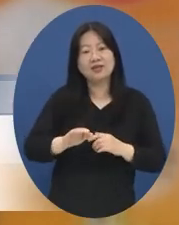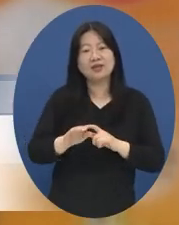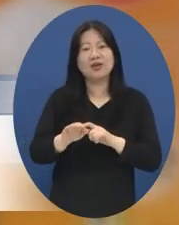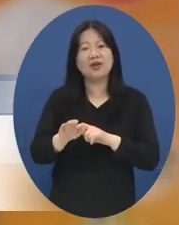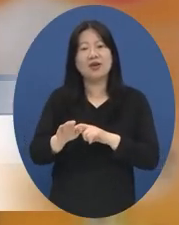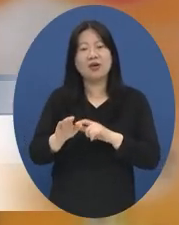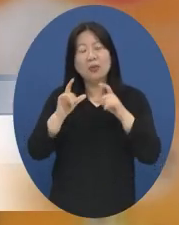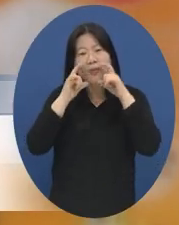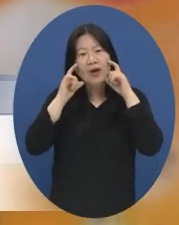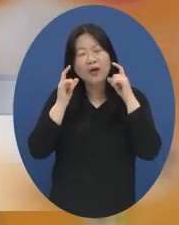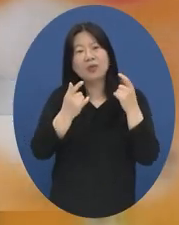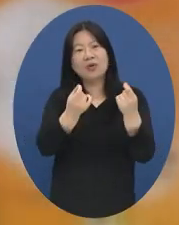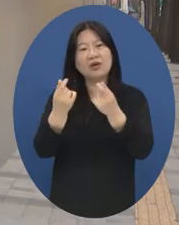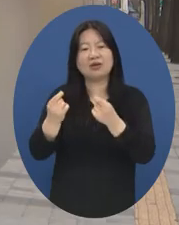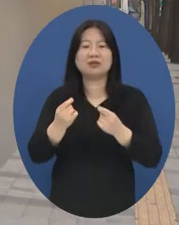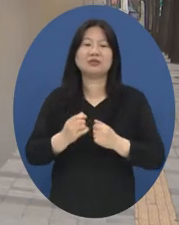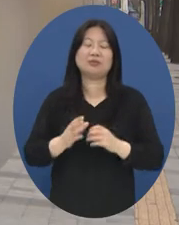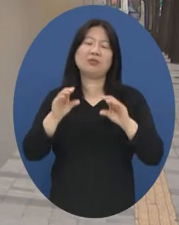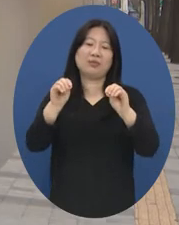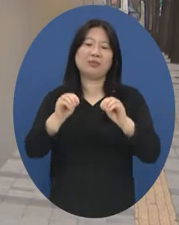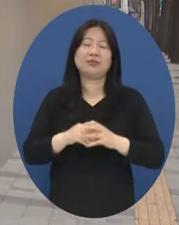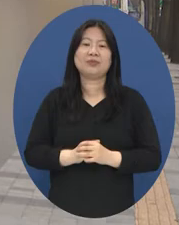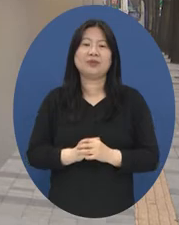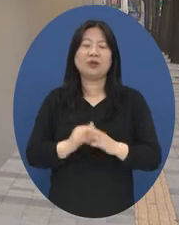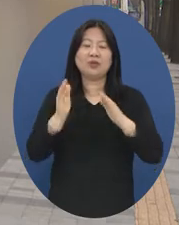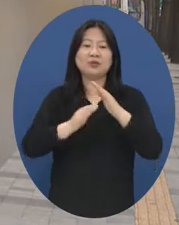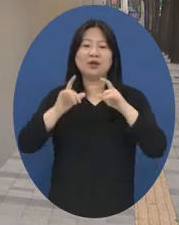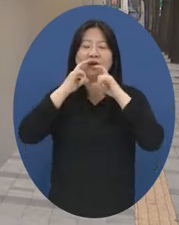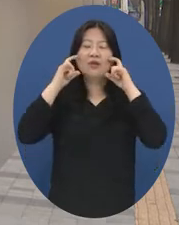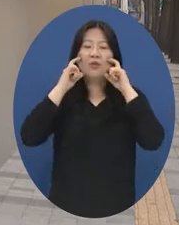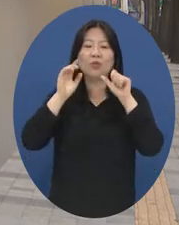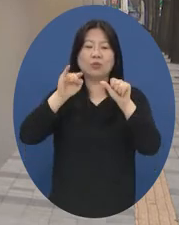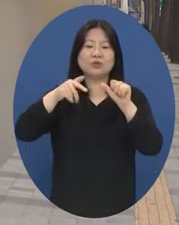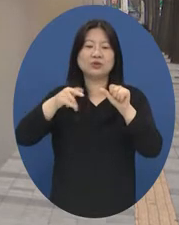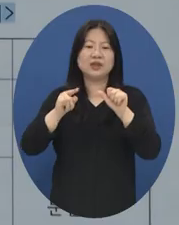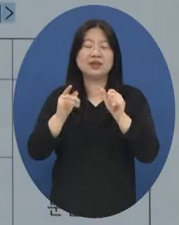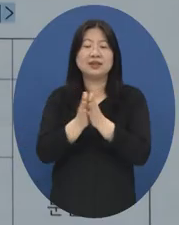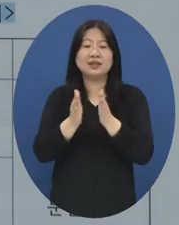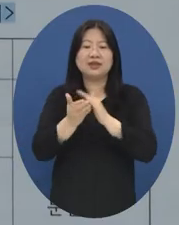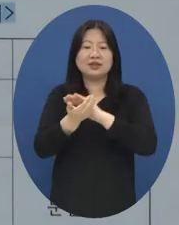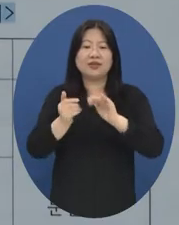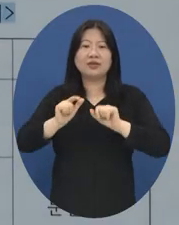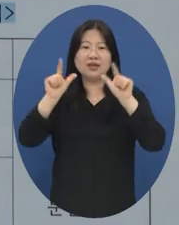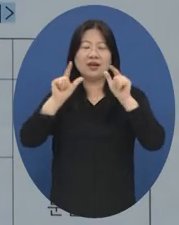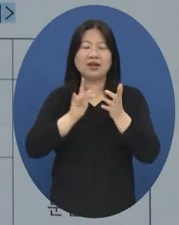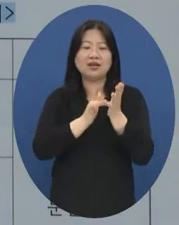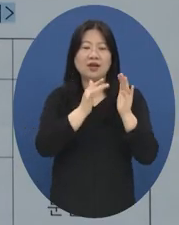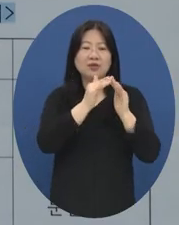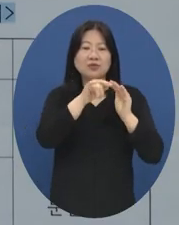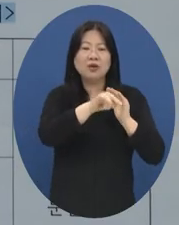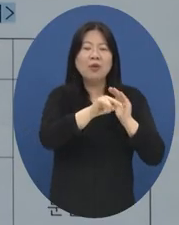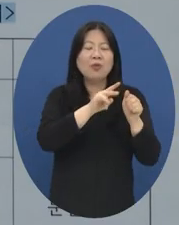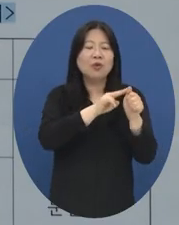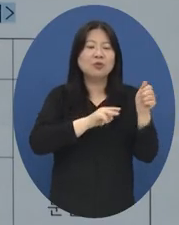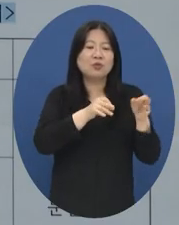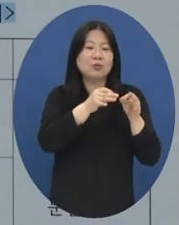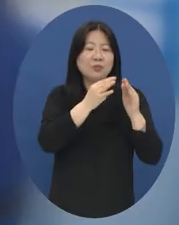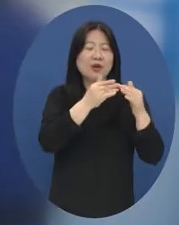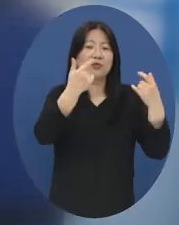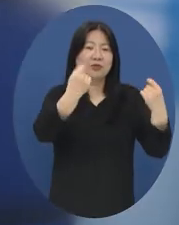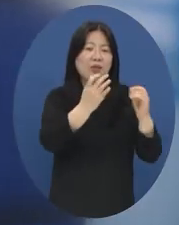동안은 그런 거가 일시막이에요. 공적 마스크 오브제 시행 첫날 약국은 마치 슈퍼마켓